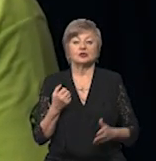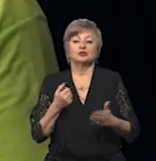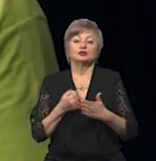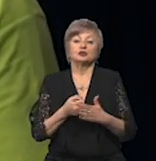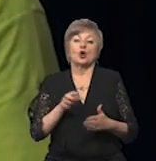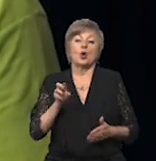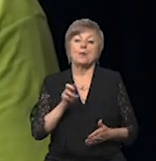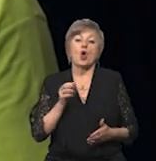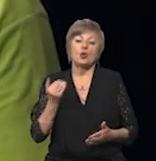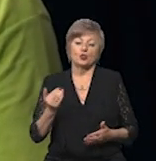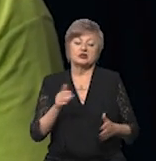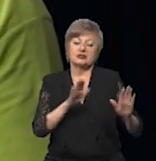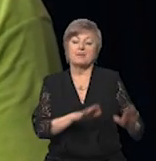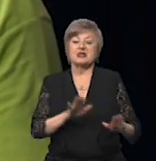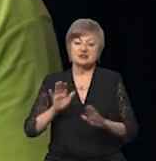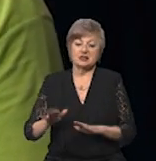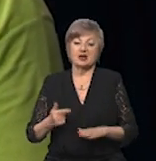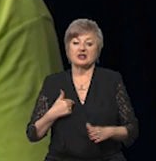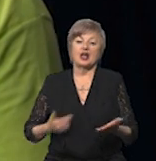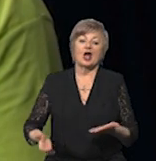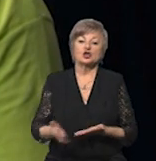біологічних об'єктів. Я збирав